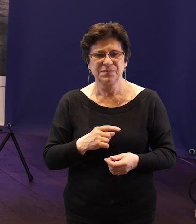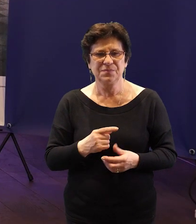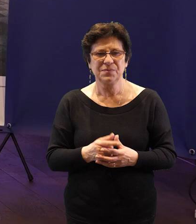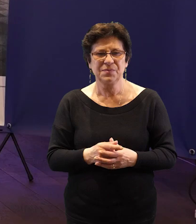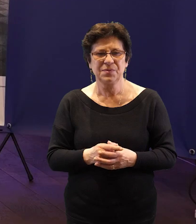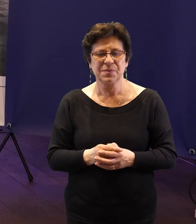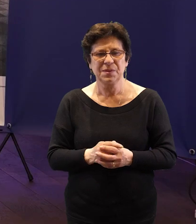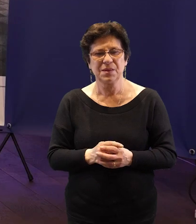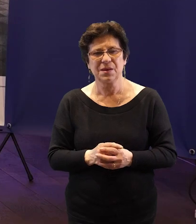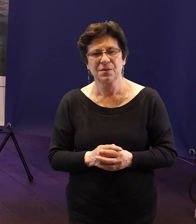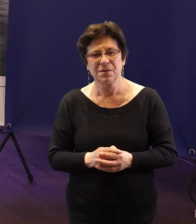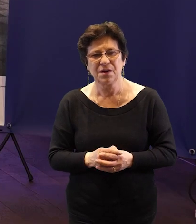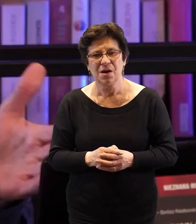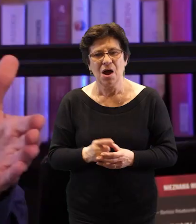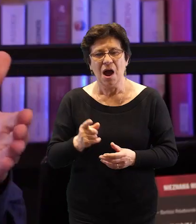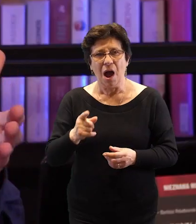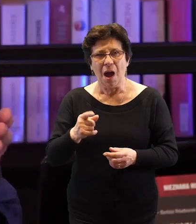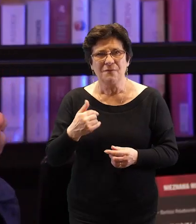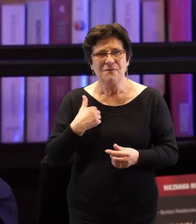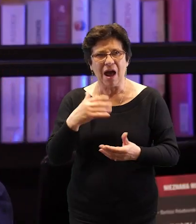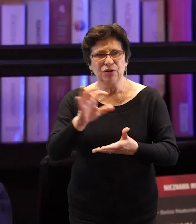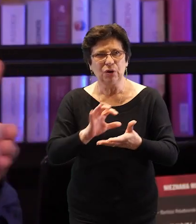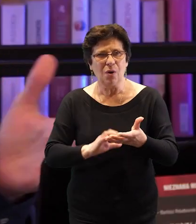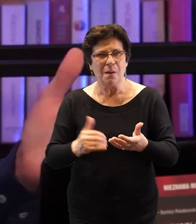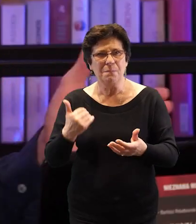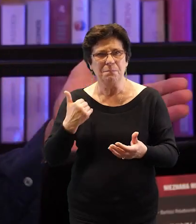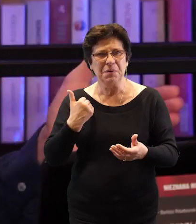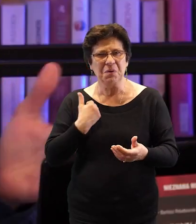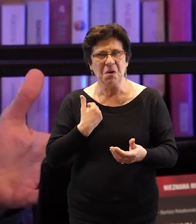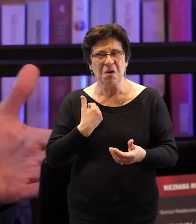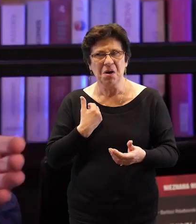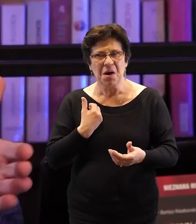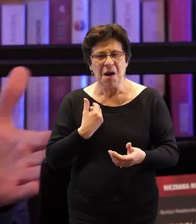też coraz wcześniej powstawały, już w niektórych artykułach nawet były